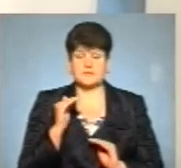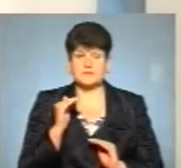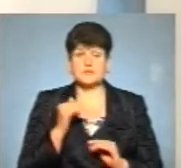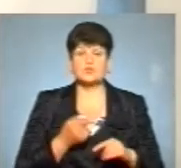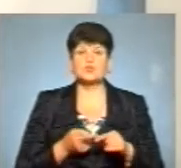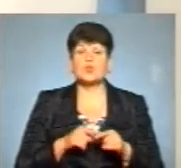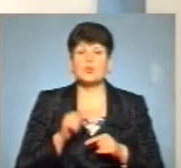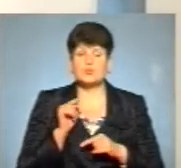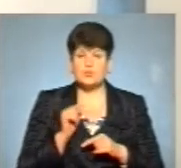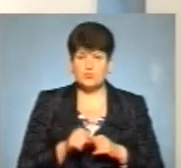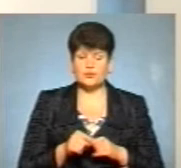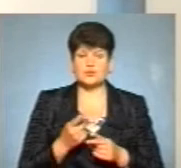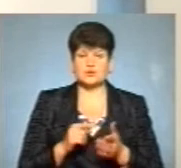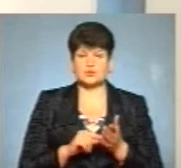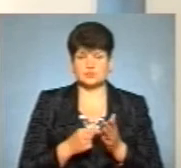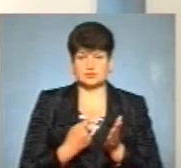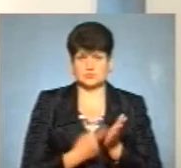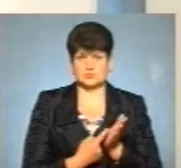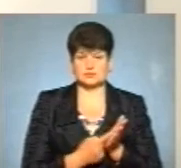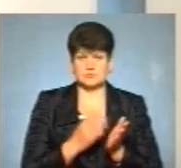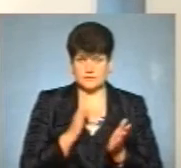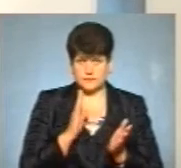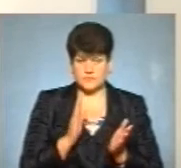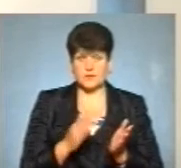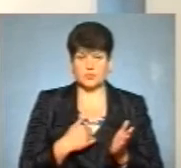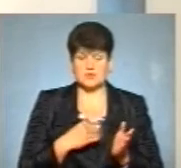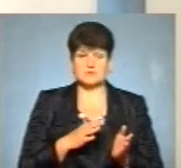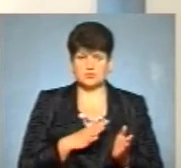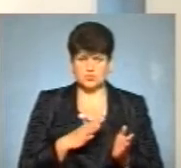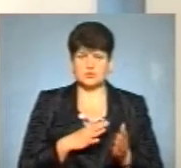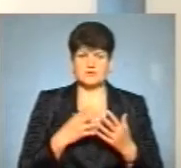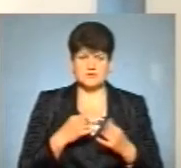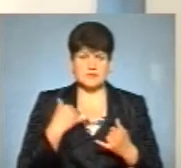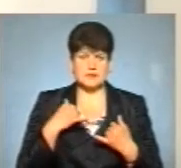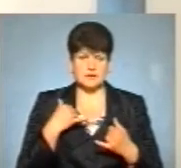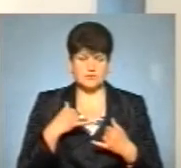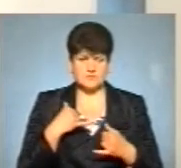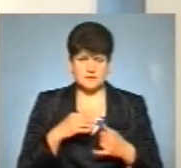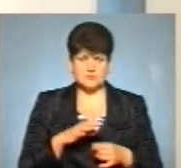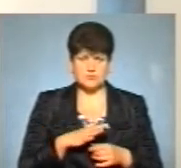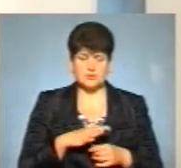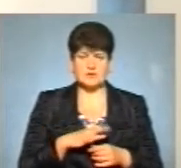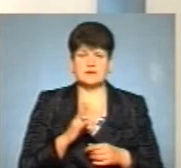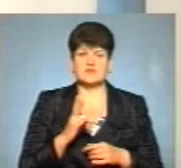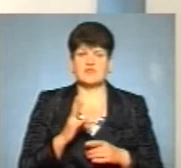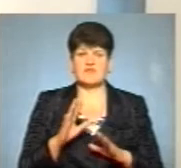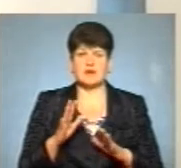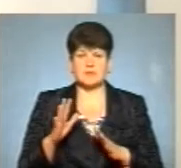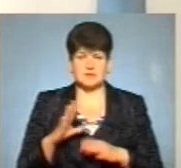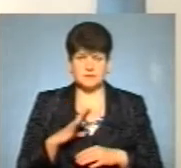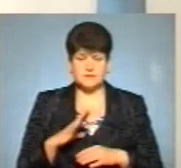Тому якщо така довідка представлена, то, звичайно, що в нас були вже навіть телефонні дзвінки, по-моєму, навіть 2 випадки, що от